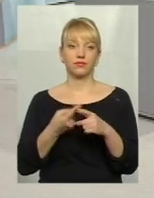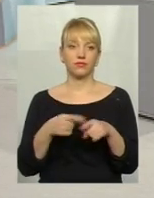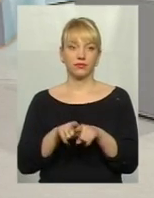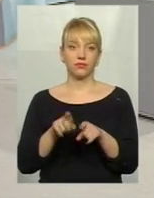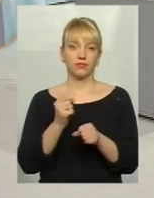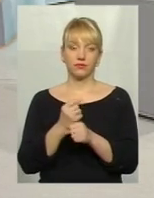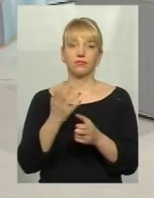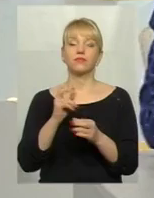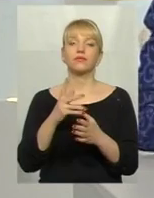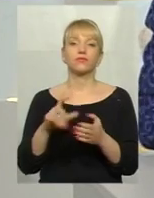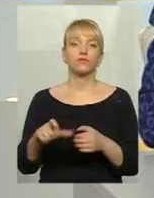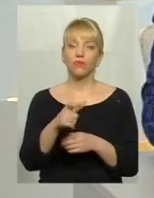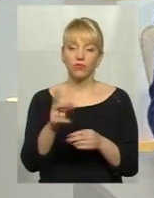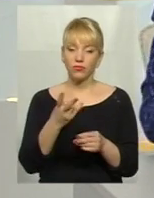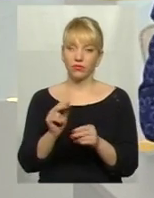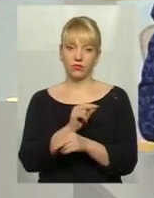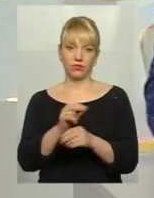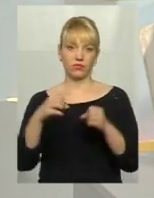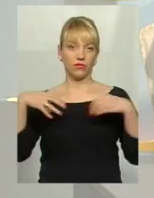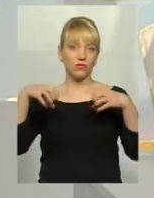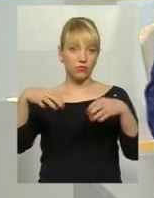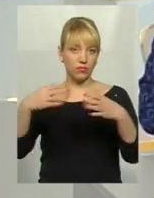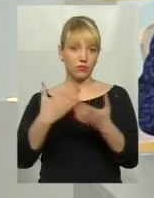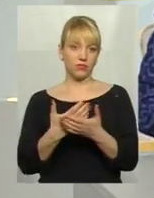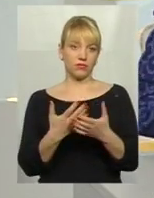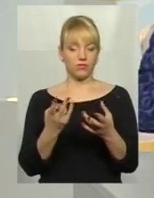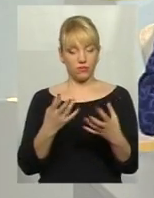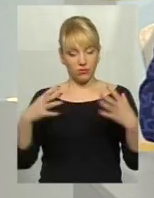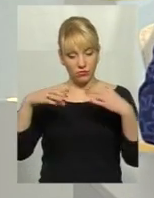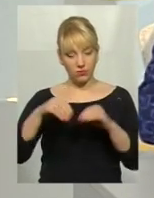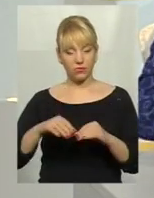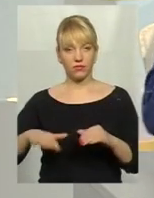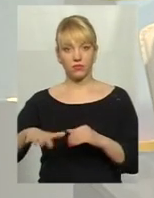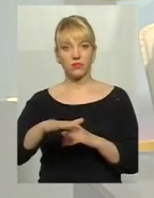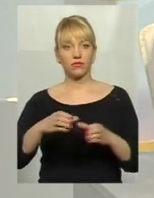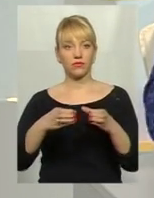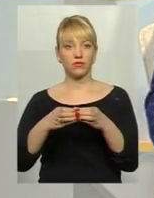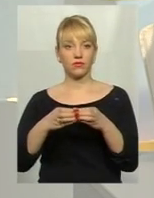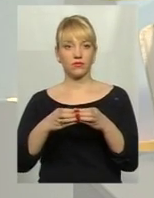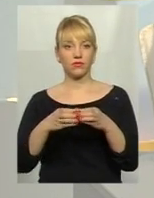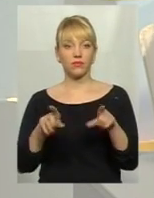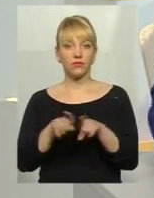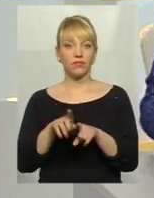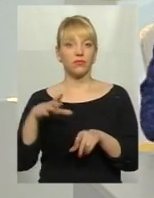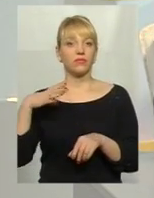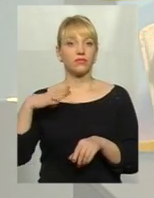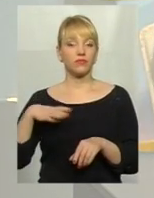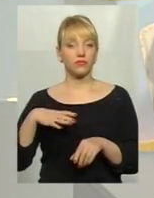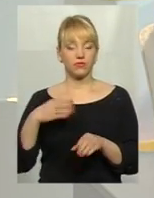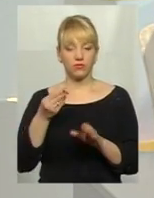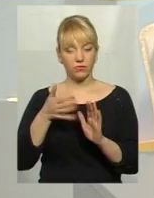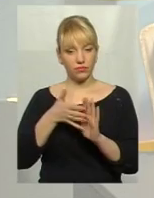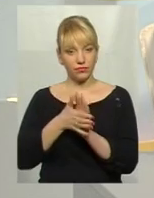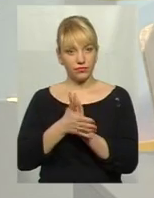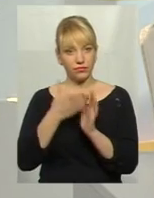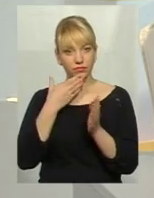дорогу відремонтувати, освітлення. Здавалося б, об'єднана тергромада все одно змушена витрачати і